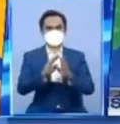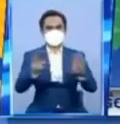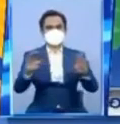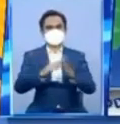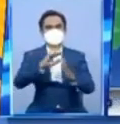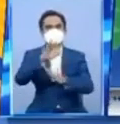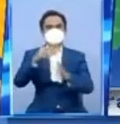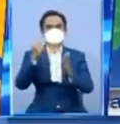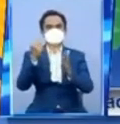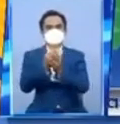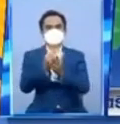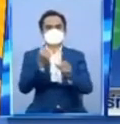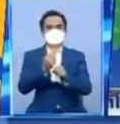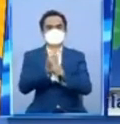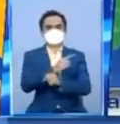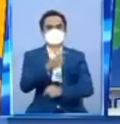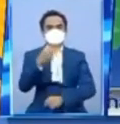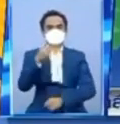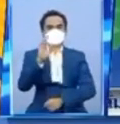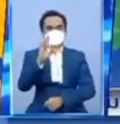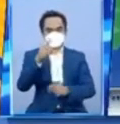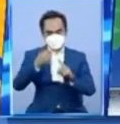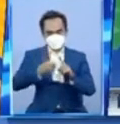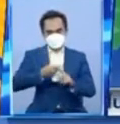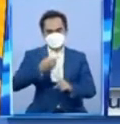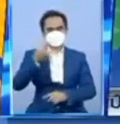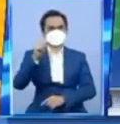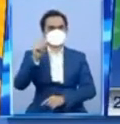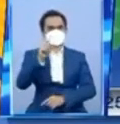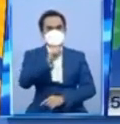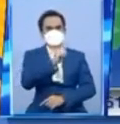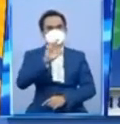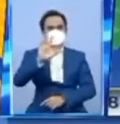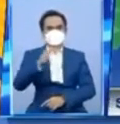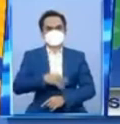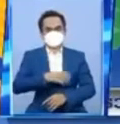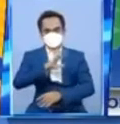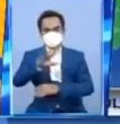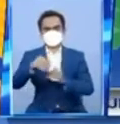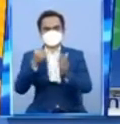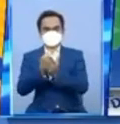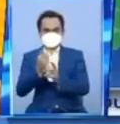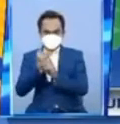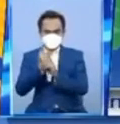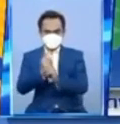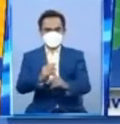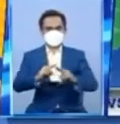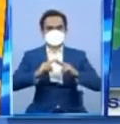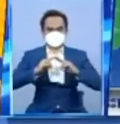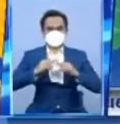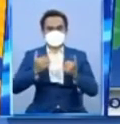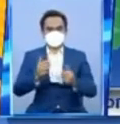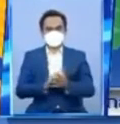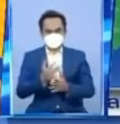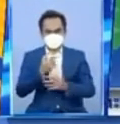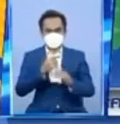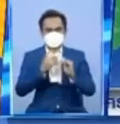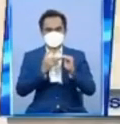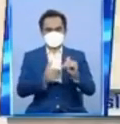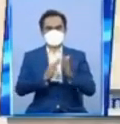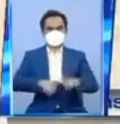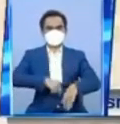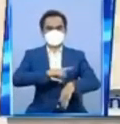คิวตั้งแต่18ตุลาคมถึง5พฤศจิกายนแล้วเดินทางไปลงทะเบียนจริงด้วยตัวเองตามวันและเวลาที่ท่านนัดหมายผ่านตาม